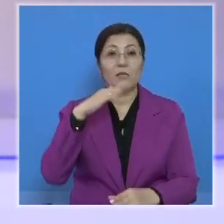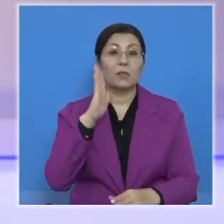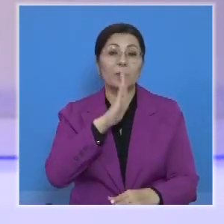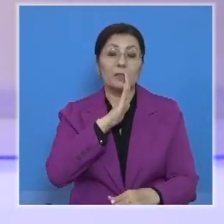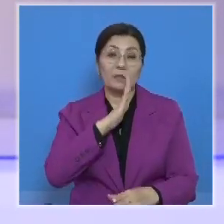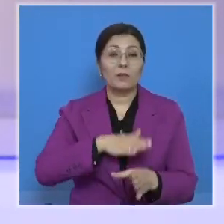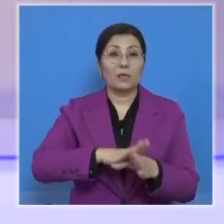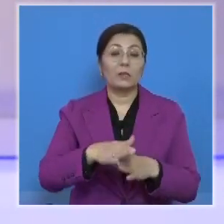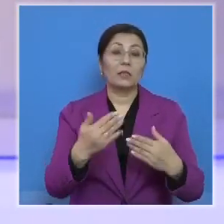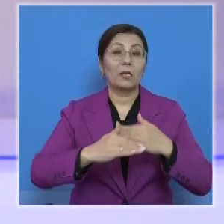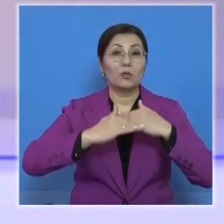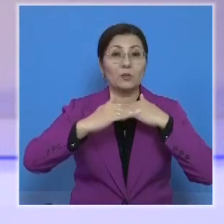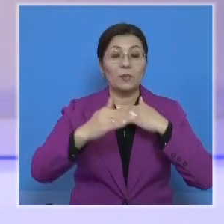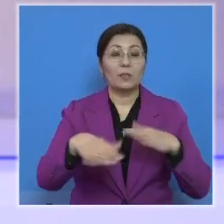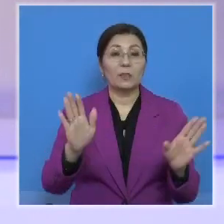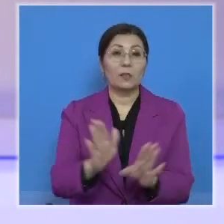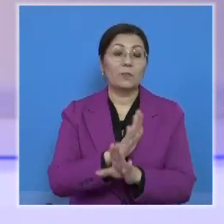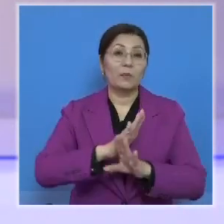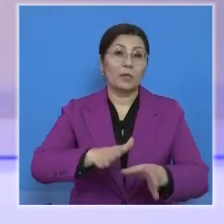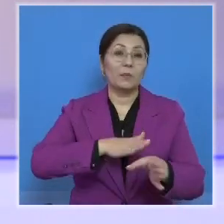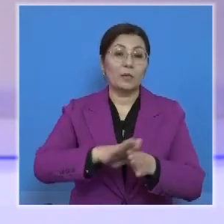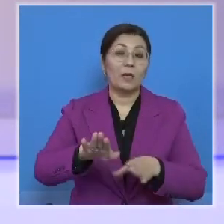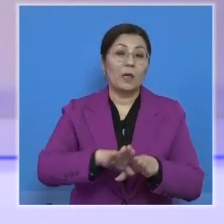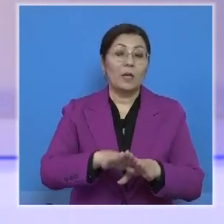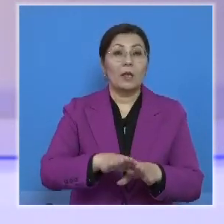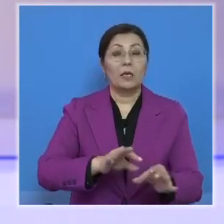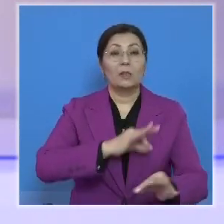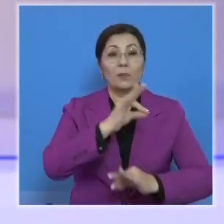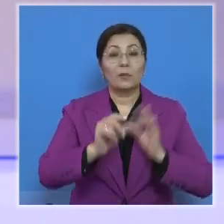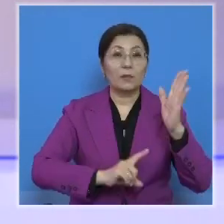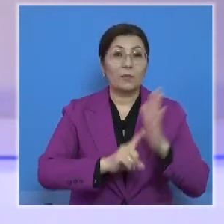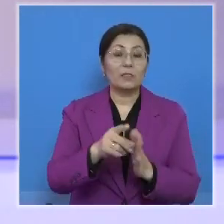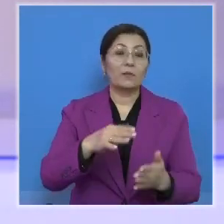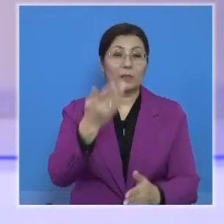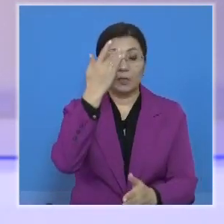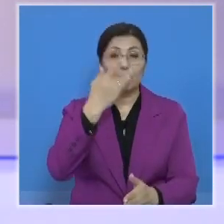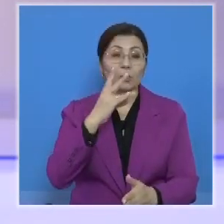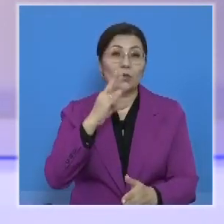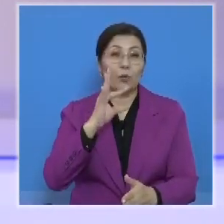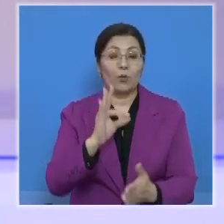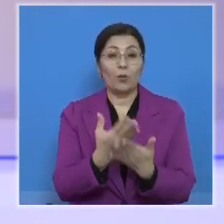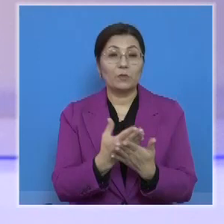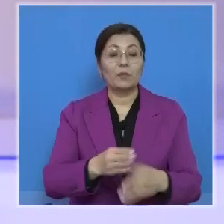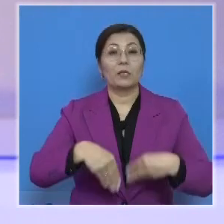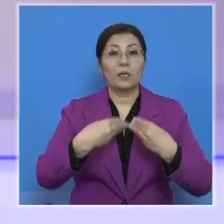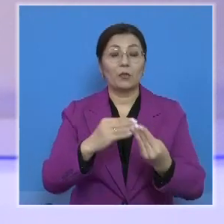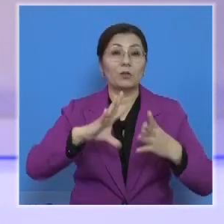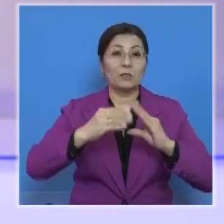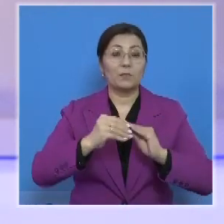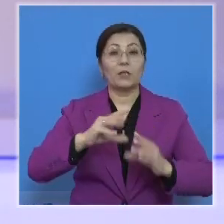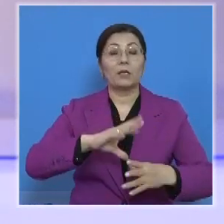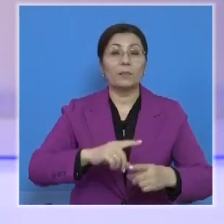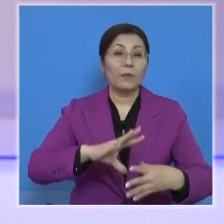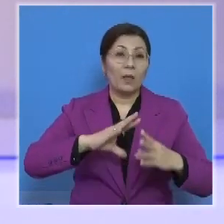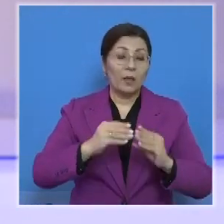выступили на одной сцене и пели песни Этот проект запустили в нашем городе еще летом но он уже дает свои плоды